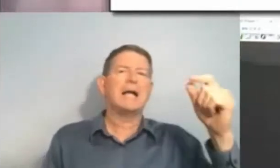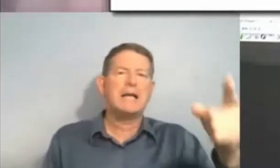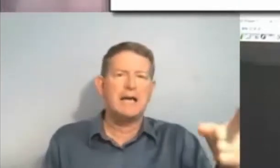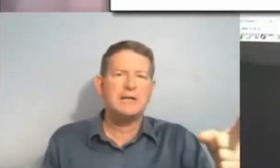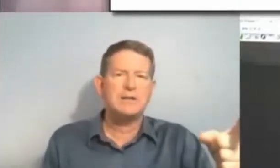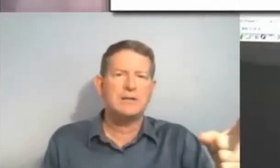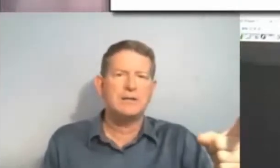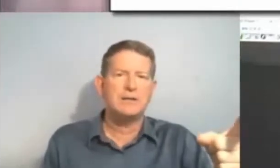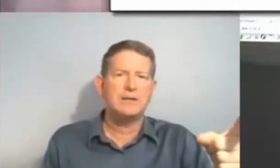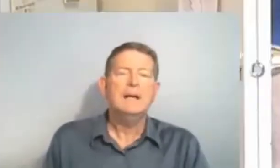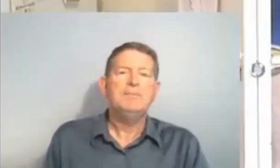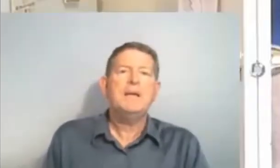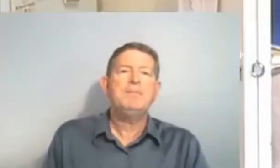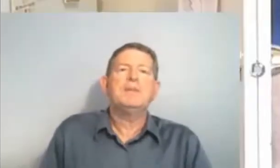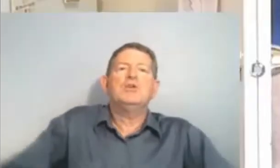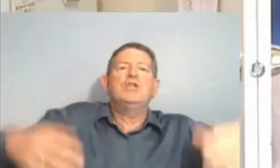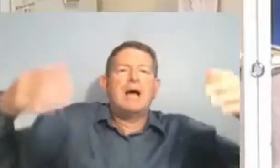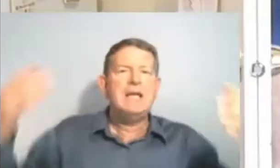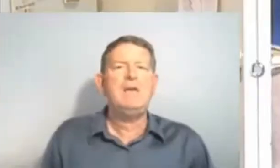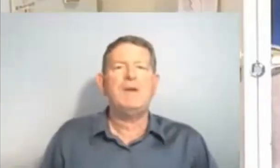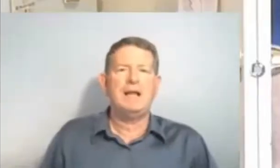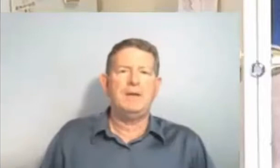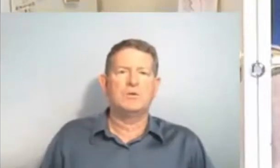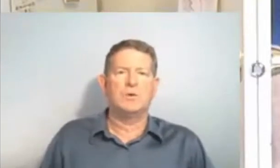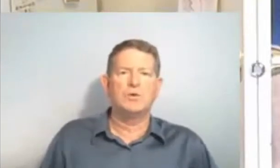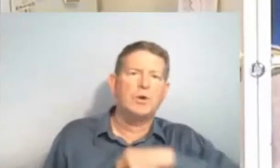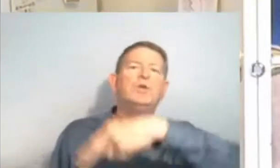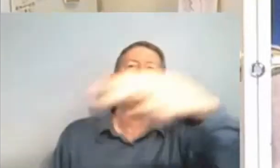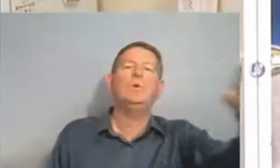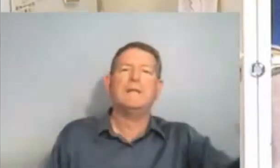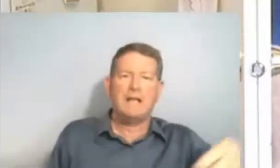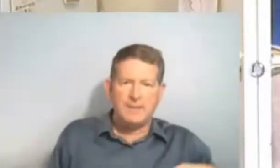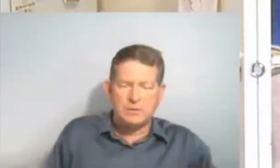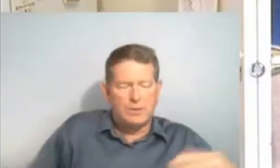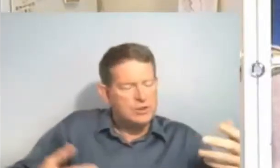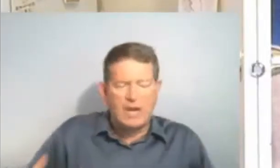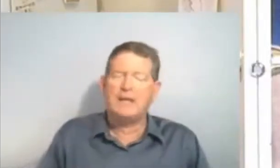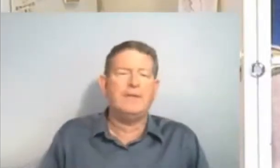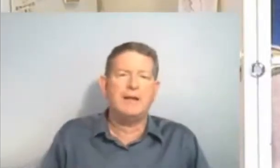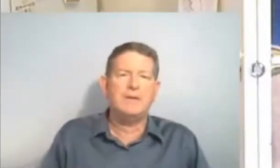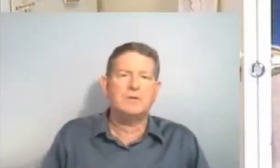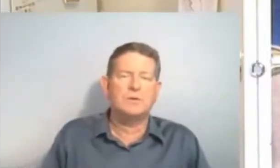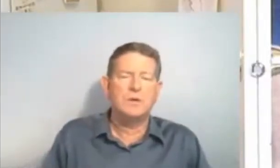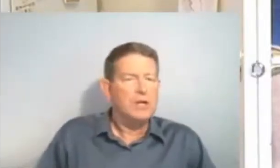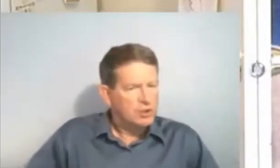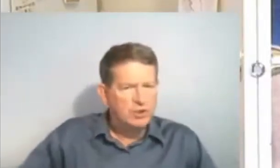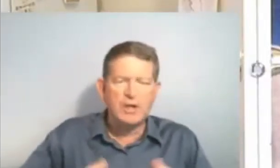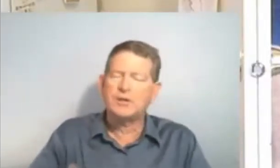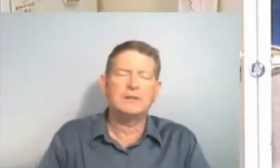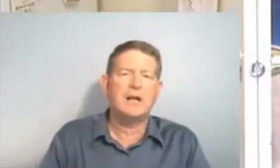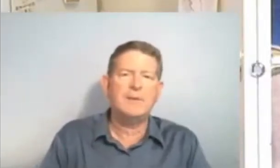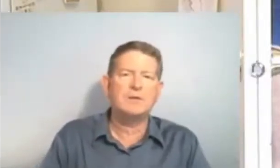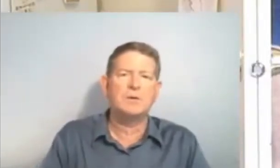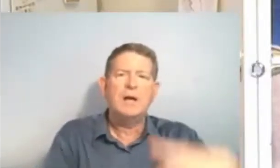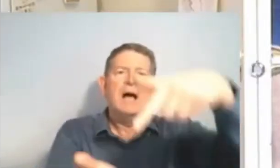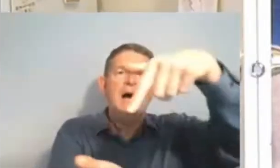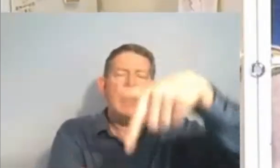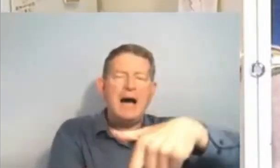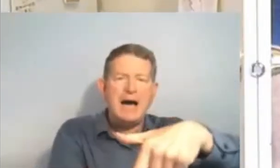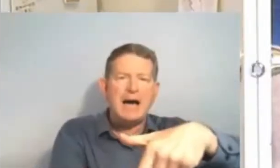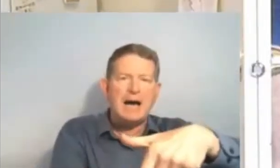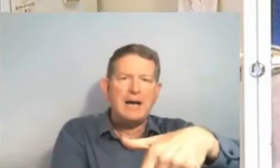8h à 15h. Mais j'arrive à la maison, je retourne à la maison et j'arrive à la maison, j'entre dans la